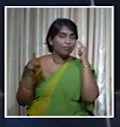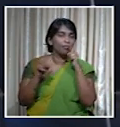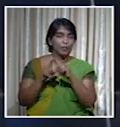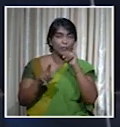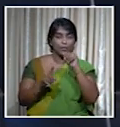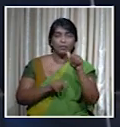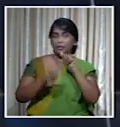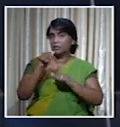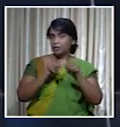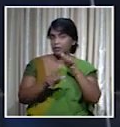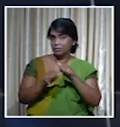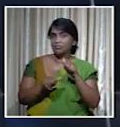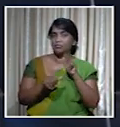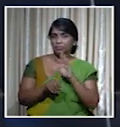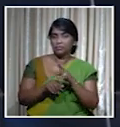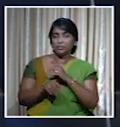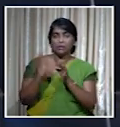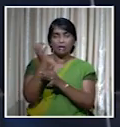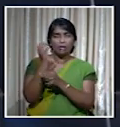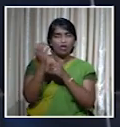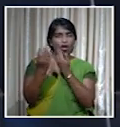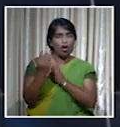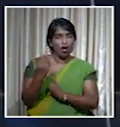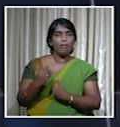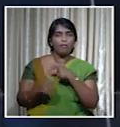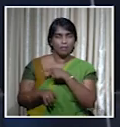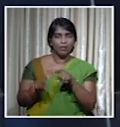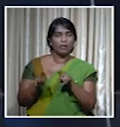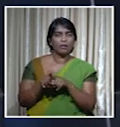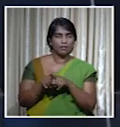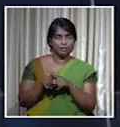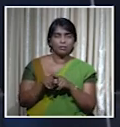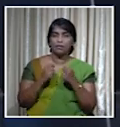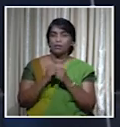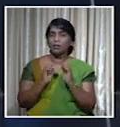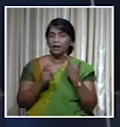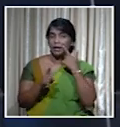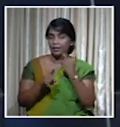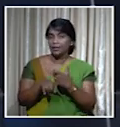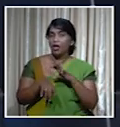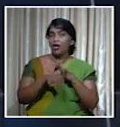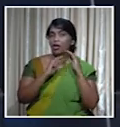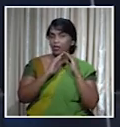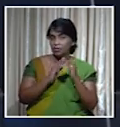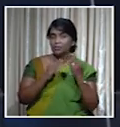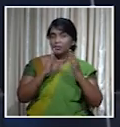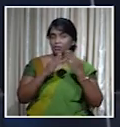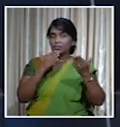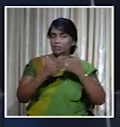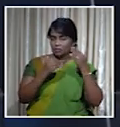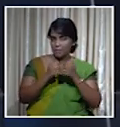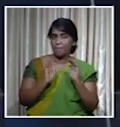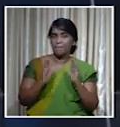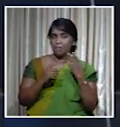ස්ථිර ප්‍රතිකර්ම කිරීම සඳහා වෙච්ච ඇටමිදුළු බද්ධ කිරීමේ මධ්‍යස්ථානයක් පිහිටවන්න මහනුවර රෝහලේ ගොඩනැගිල්ලක් ආරම්භ